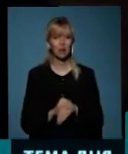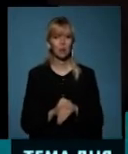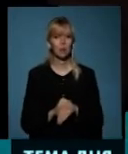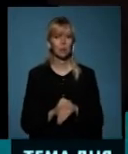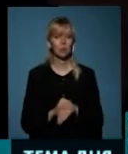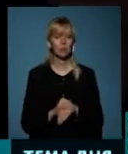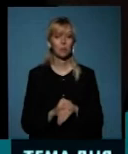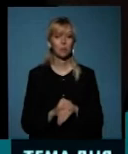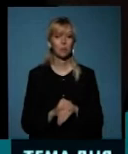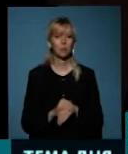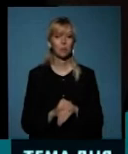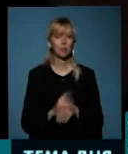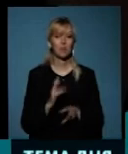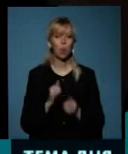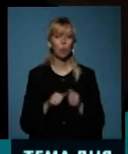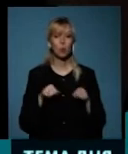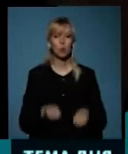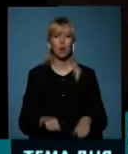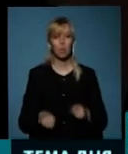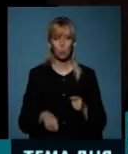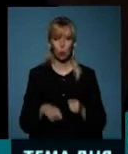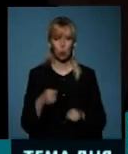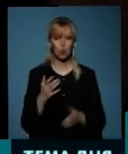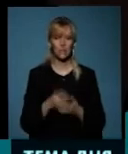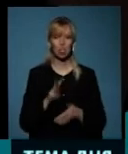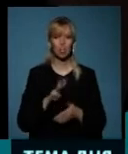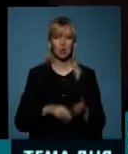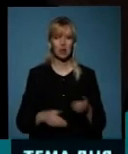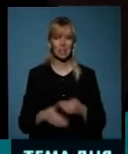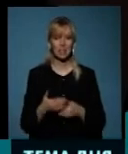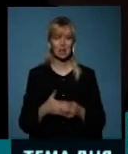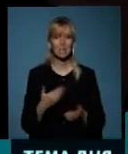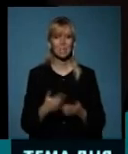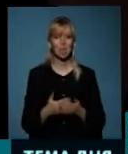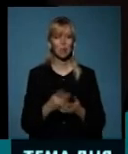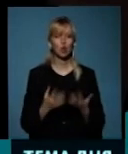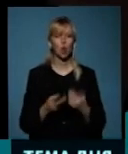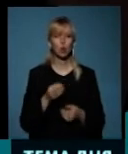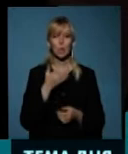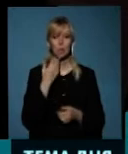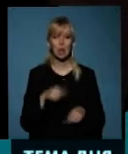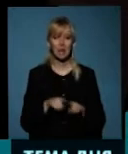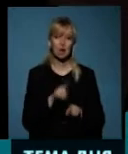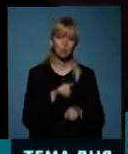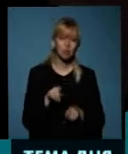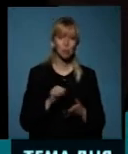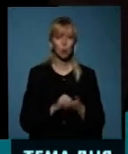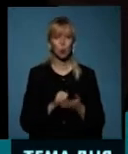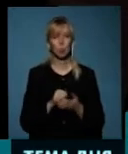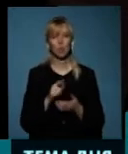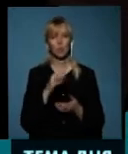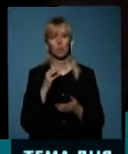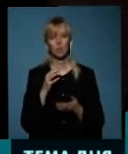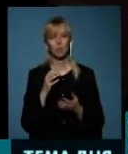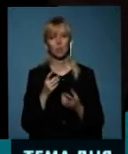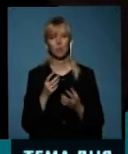ж за кожне правопорушення, є штрафна санкція. От, наприклад, якщо немає таких-то документів, є, відповідає